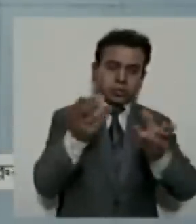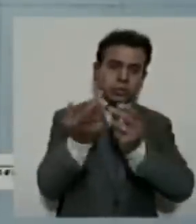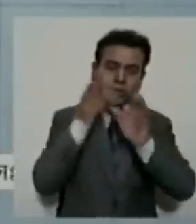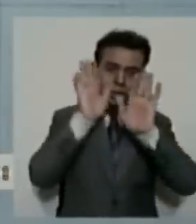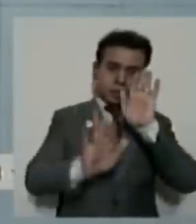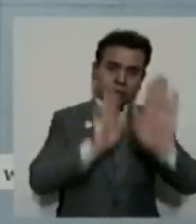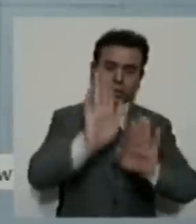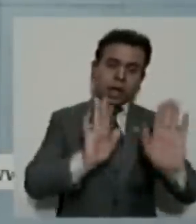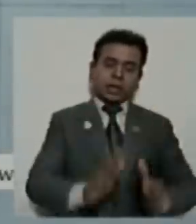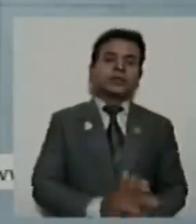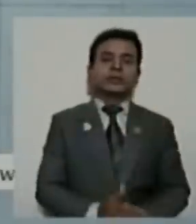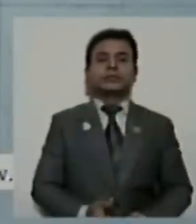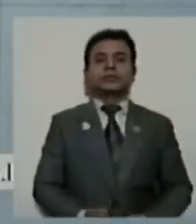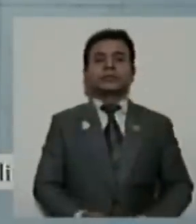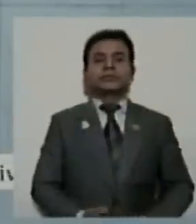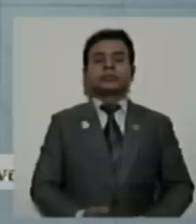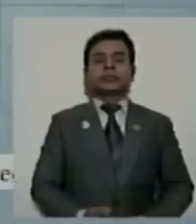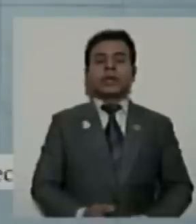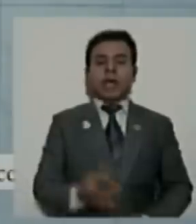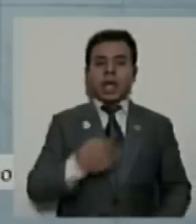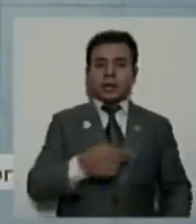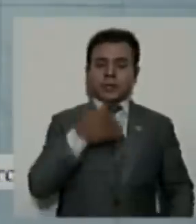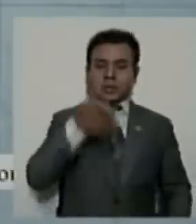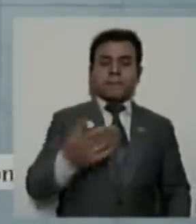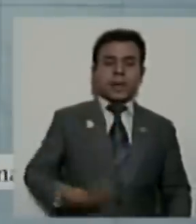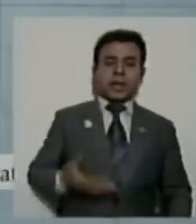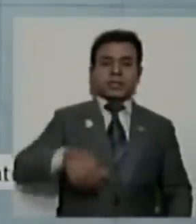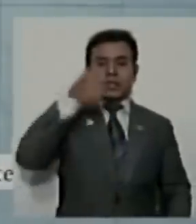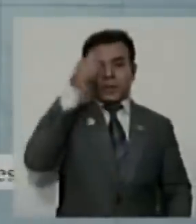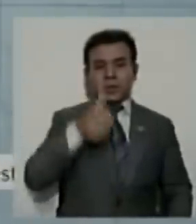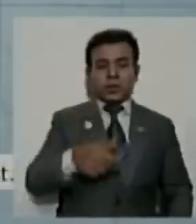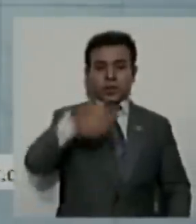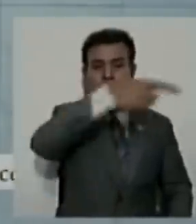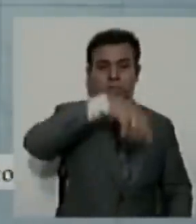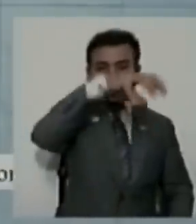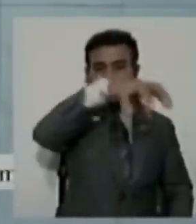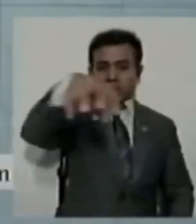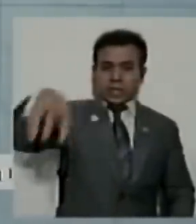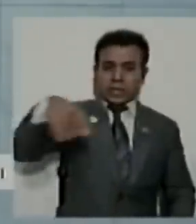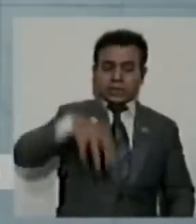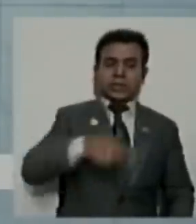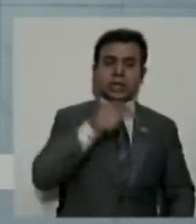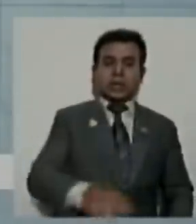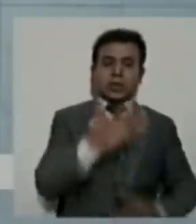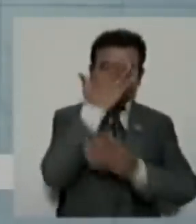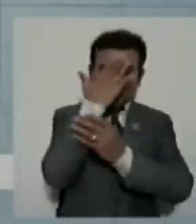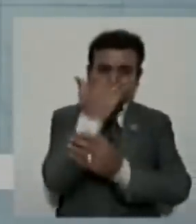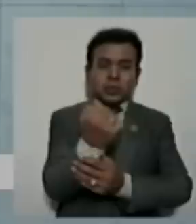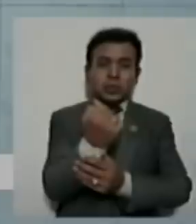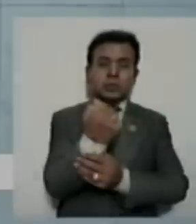আমাদের 64 জেলার মধ্যে 55টি জেলায় আমরা কোভিড আক্রান্ত ব্যক্তি বা সংক্রমিত ব্যক্তিকে